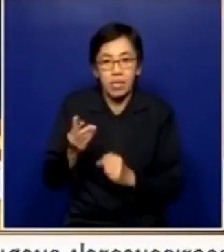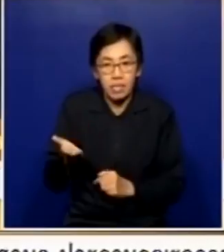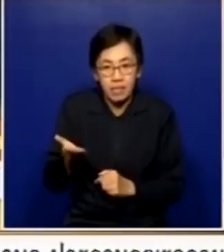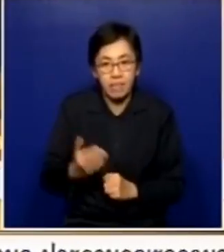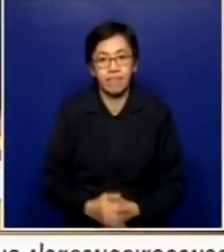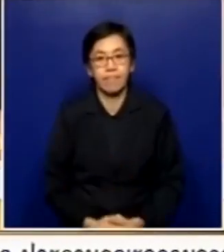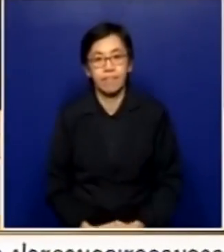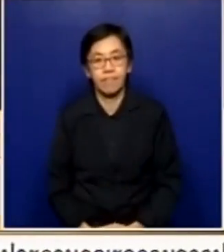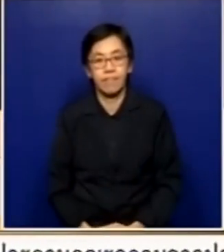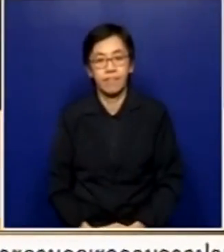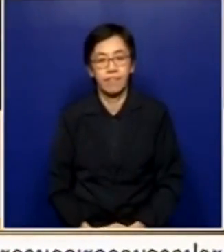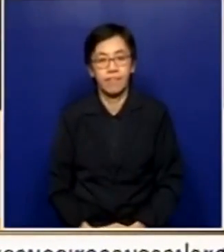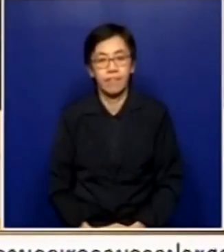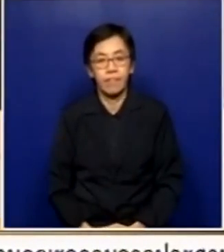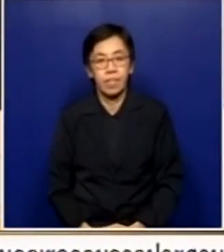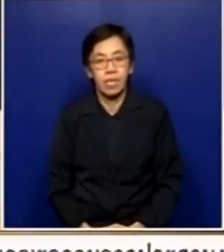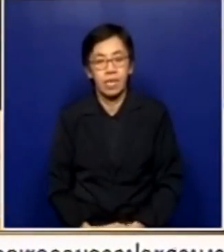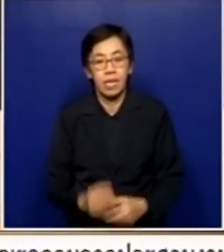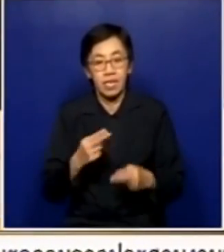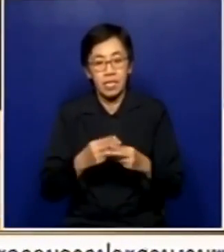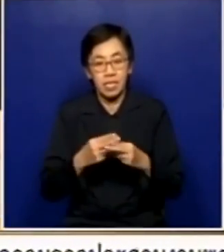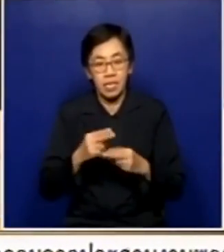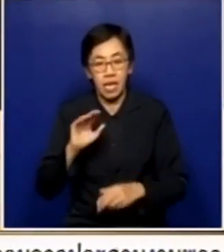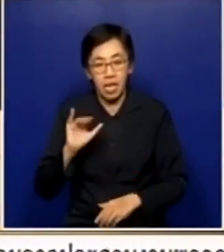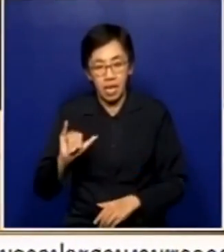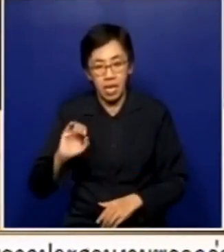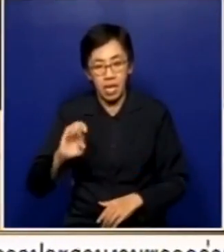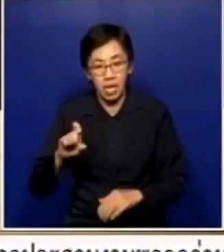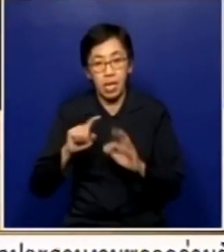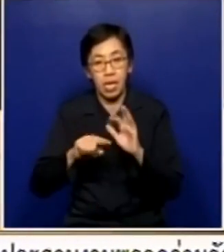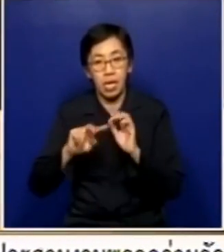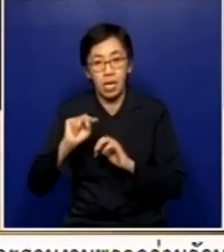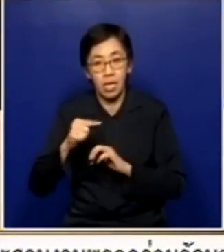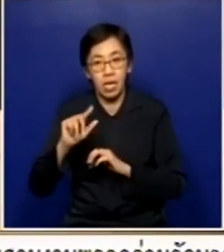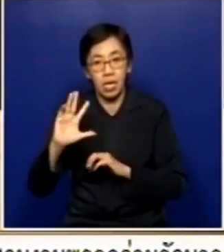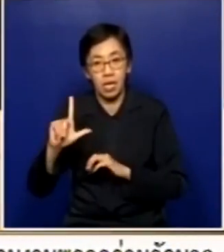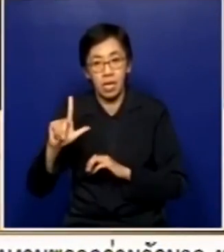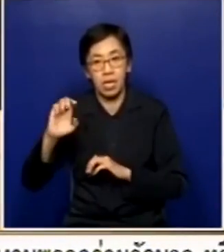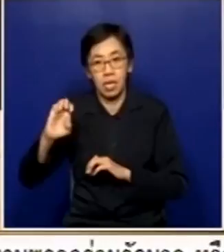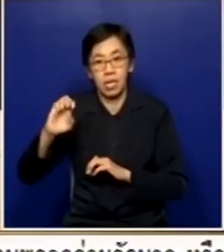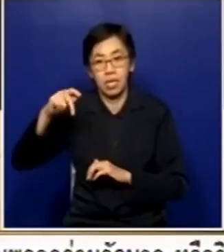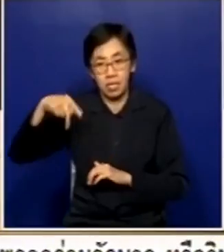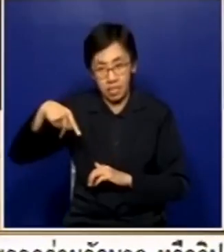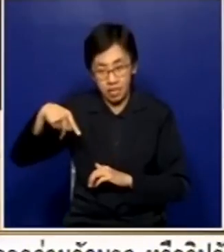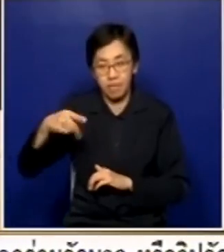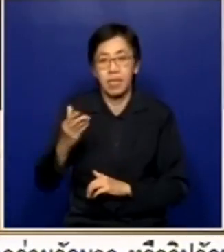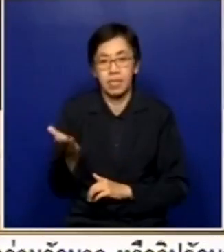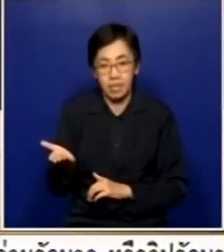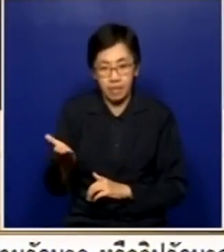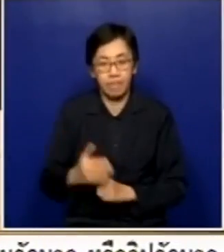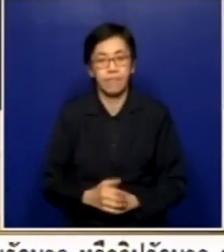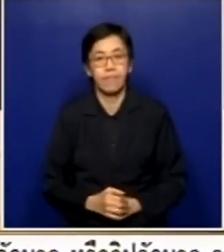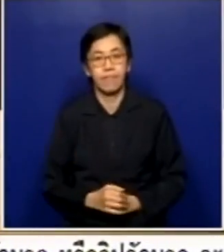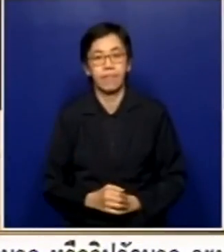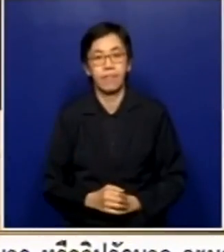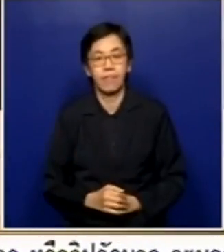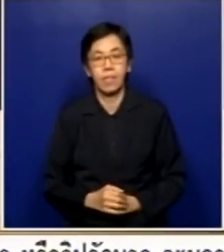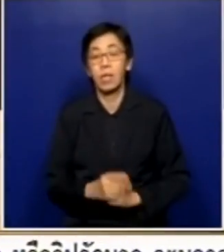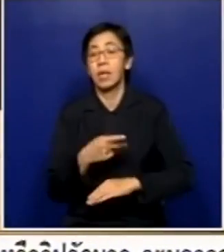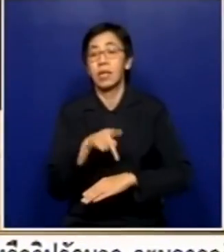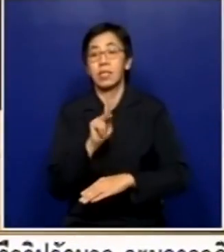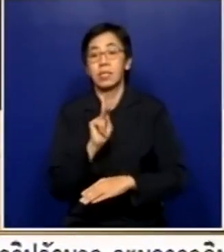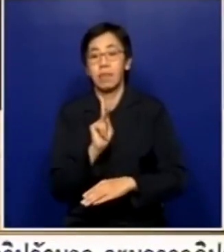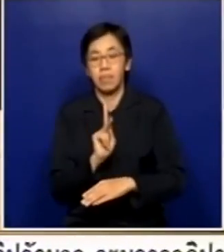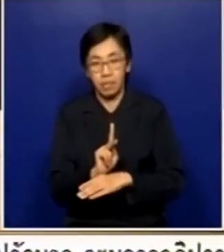กลับจะให้คนที่ขี้ใช่ไหมครับเชิญครับเรียนท่านประธานสภา